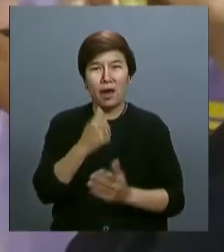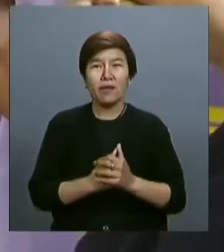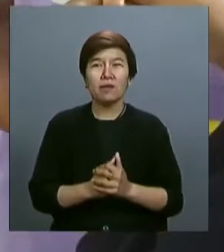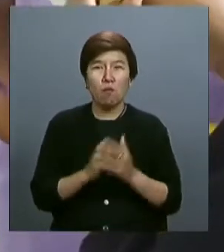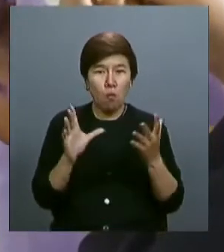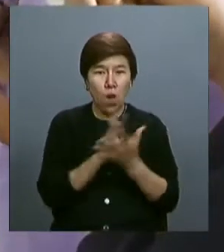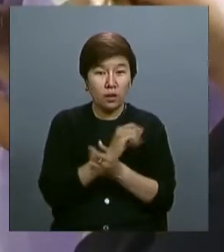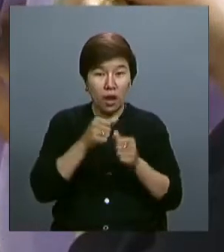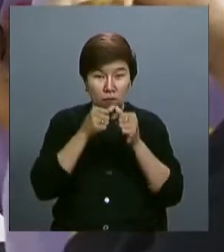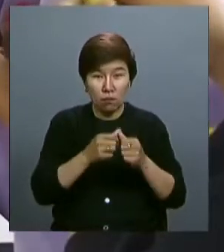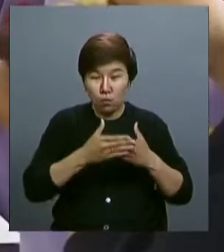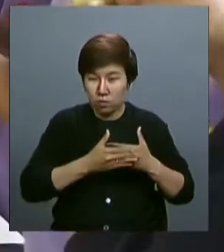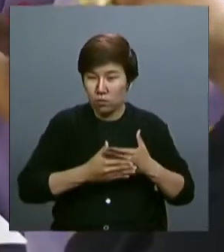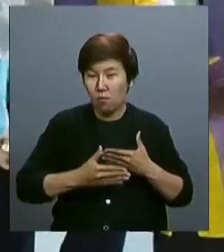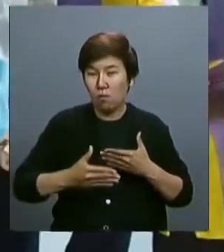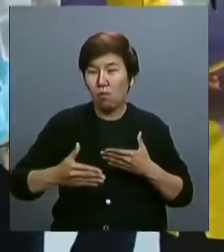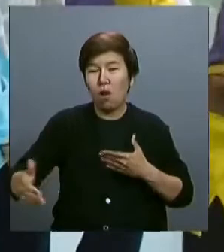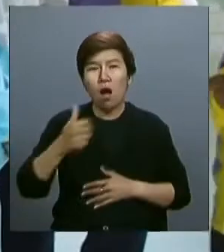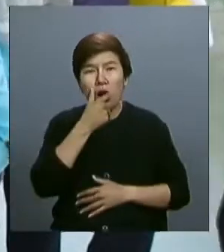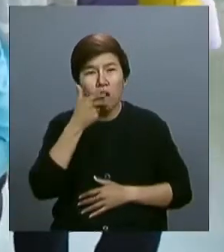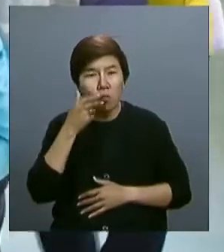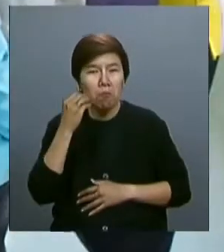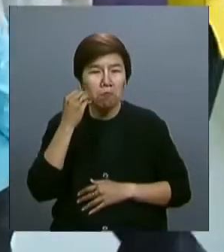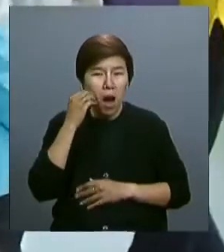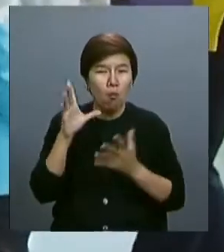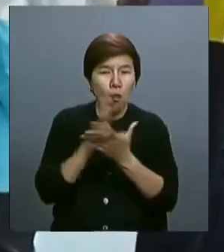มพื้นบ้านได้เห็นคุณค่าของวัฒนธรรม